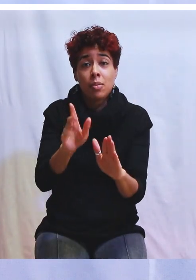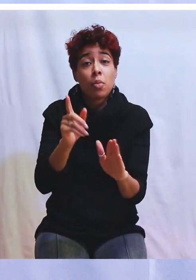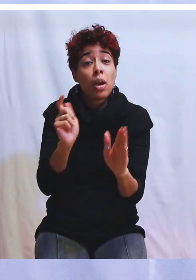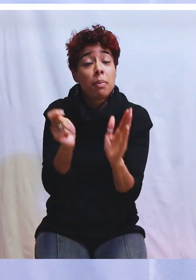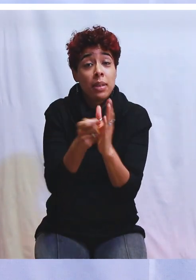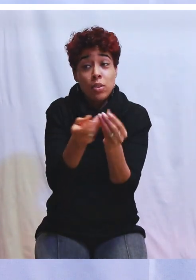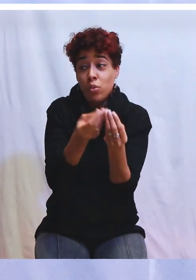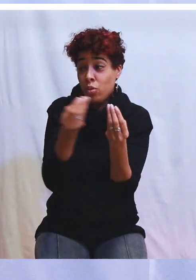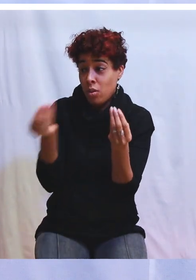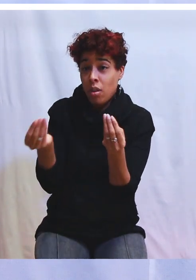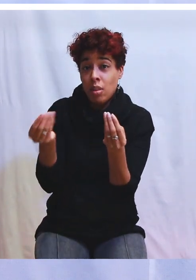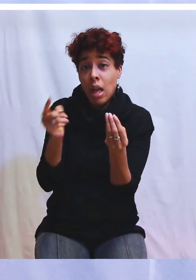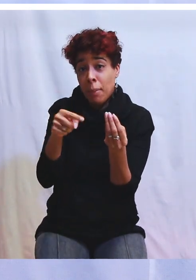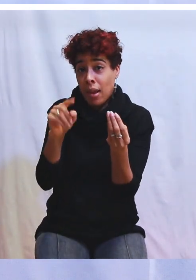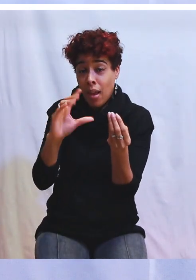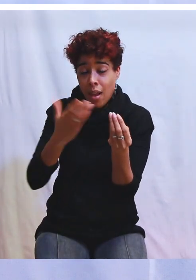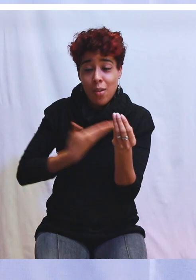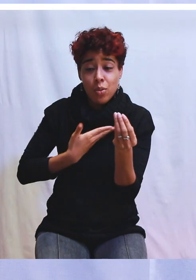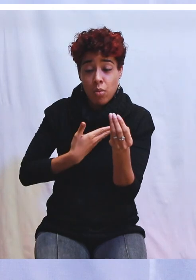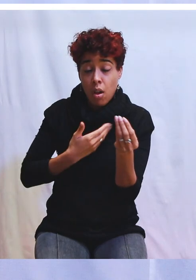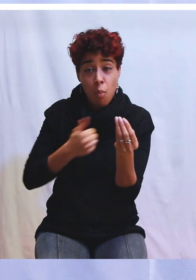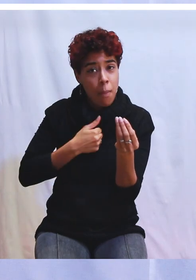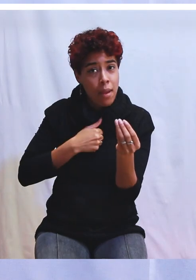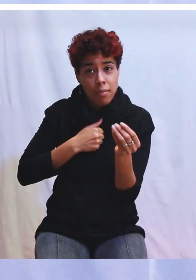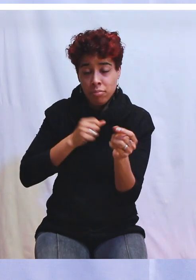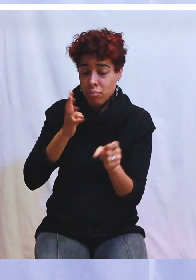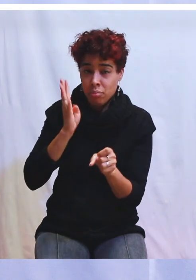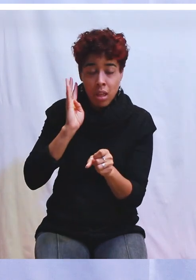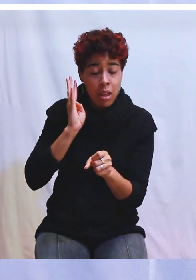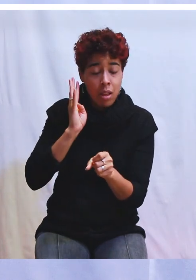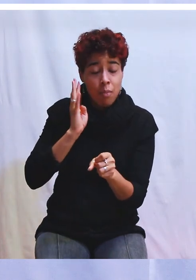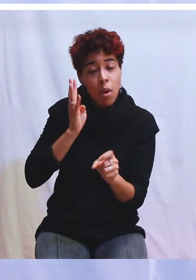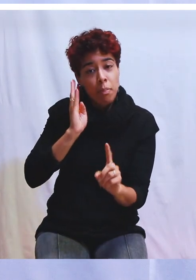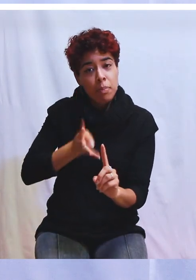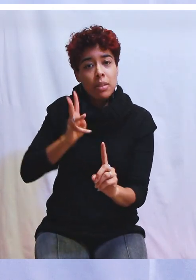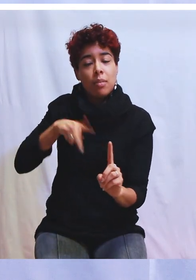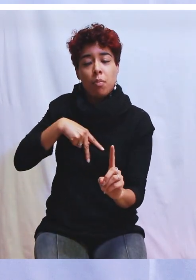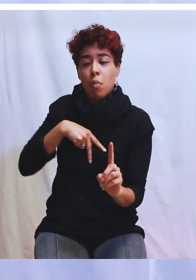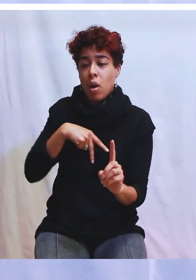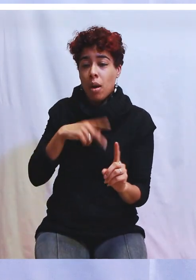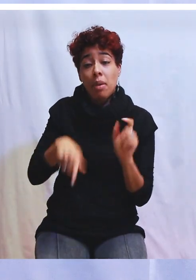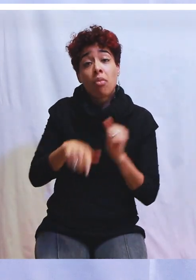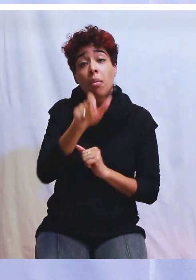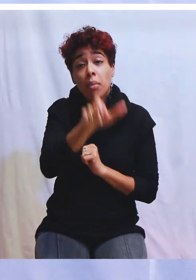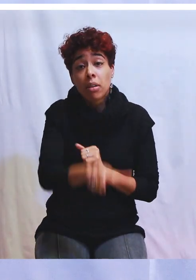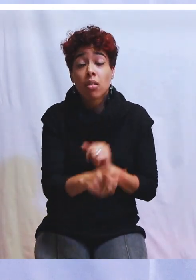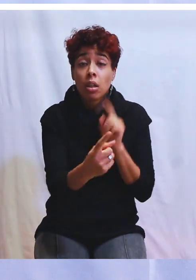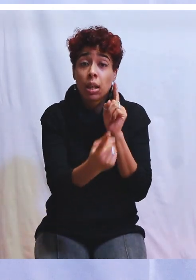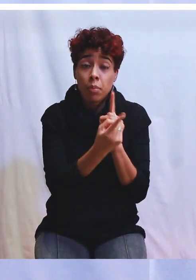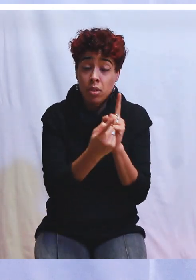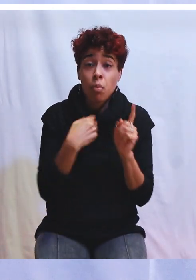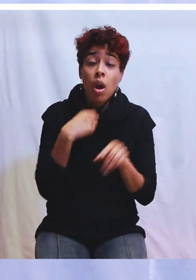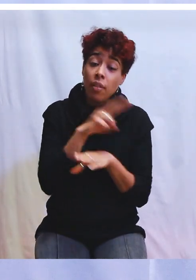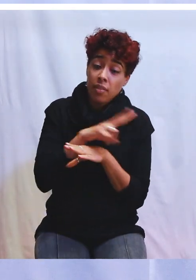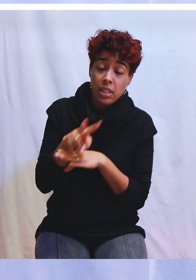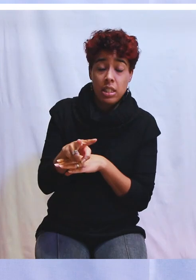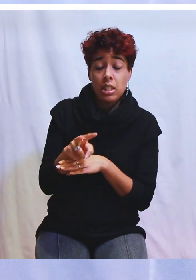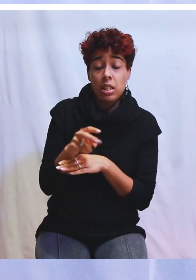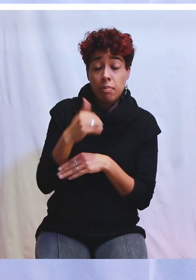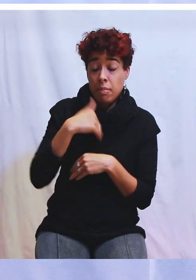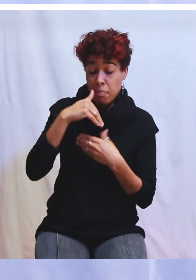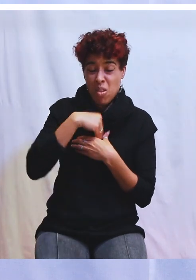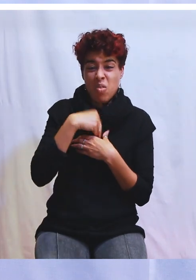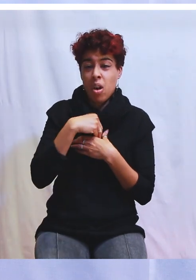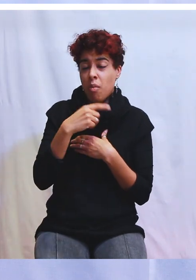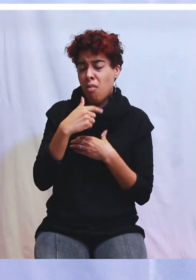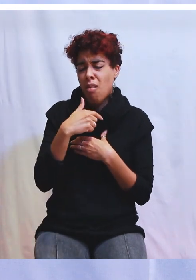ça. Moi-même, je l'ai vécu dans mon propre ministère où parfois j'allais visiter des gens parce qu'ils me demandaient de les aider. Je le faisais alors que j'étais dans un